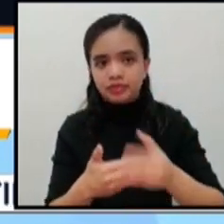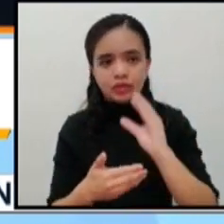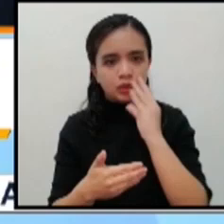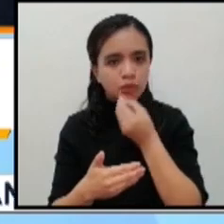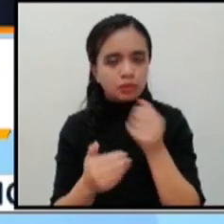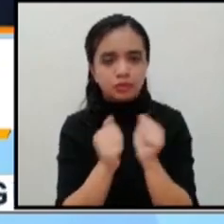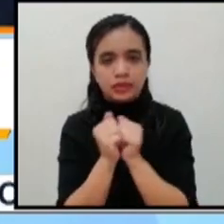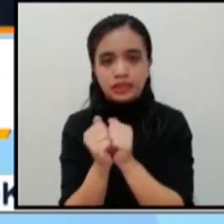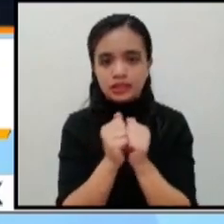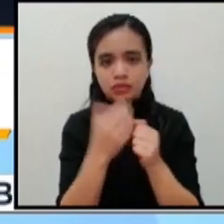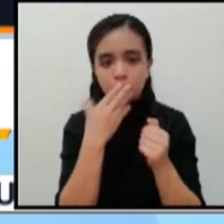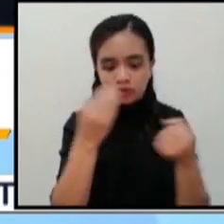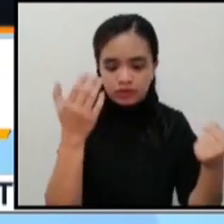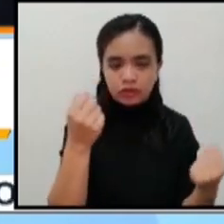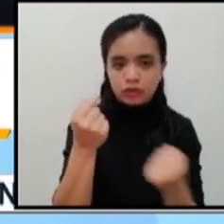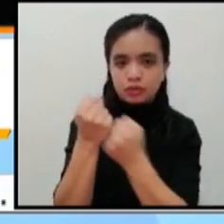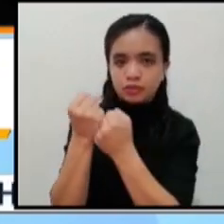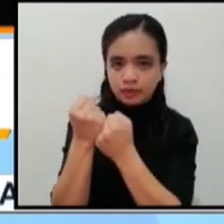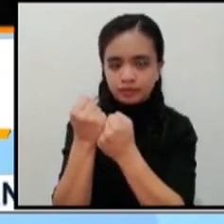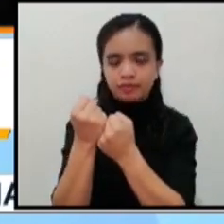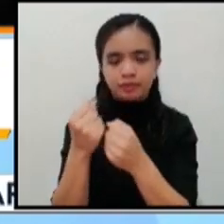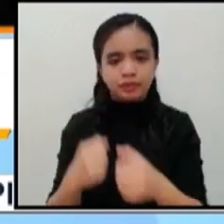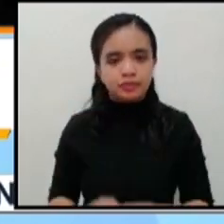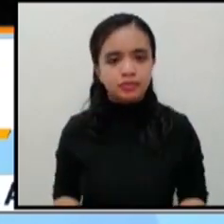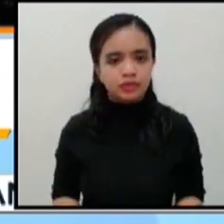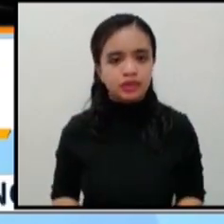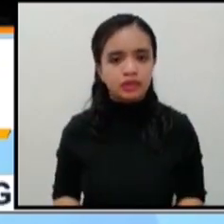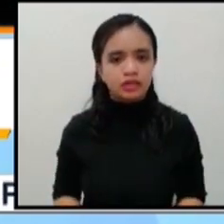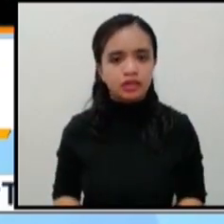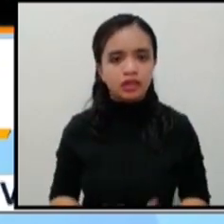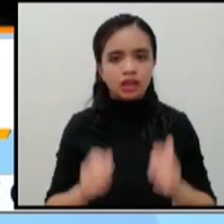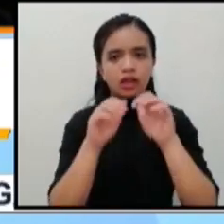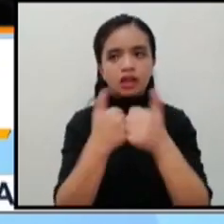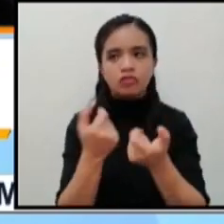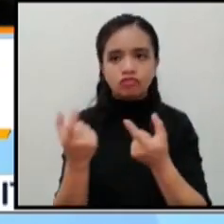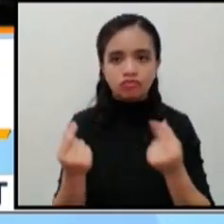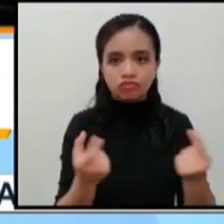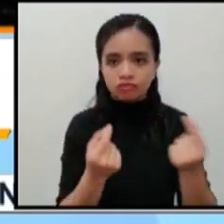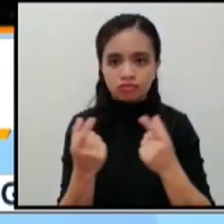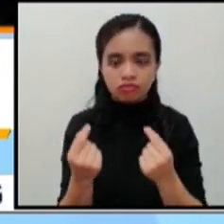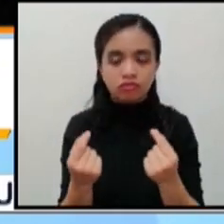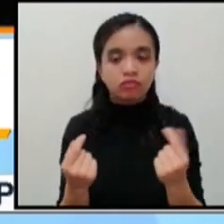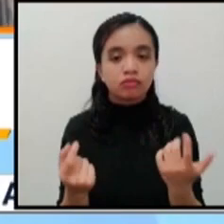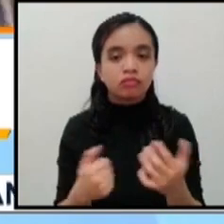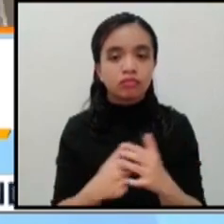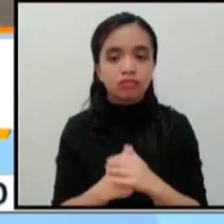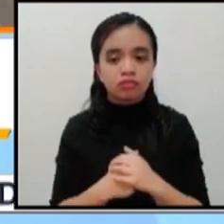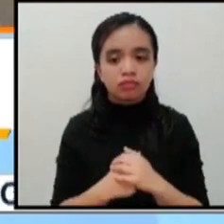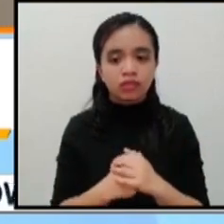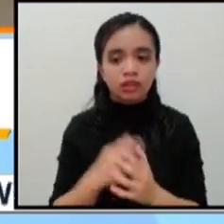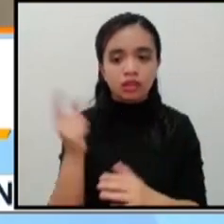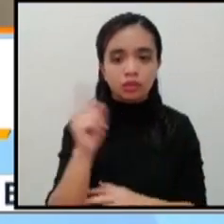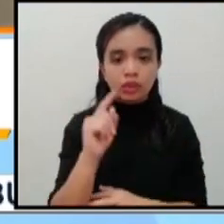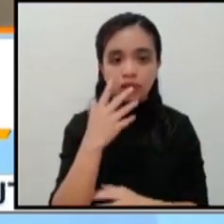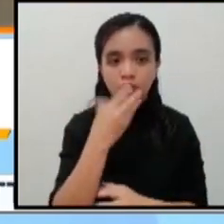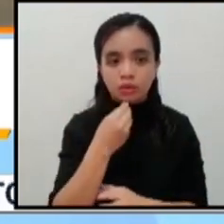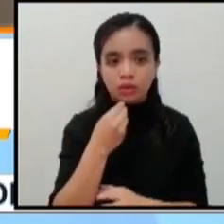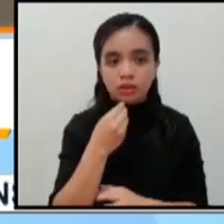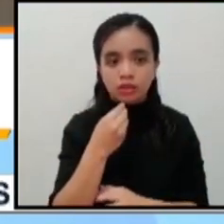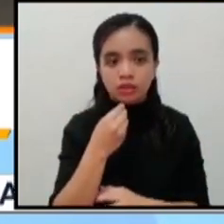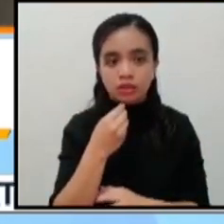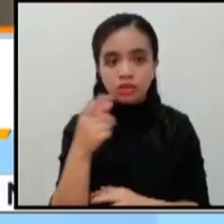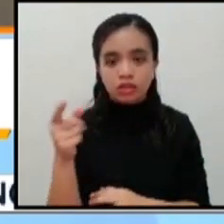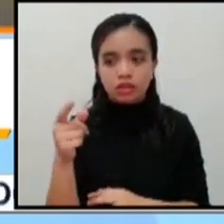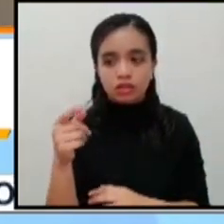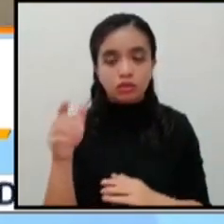iyo, na kung paano mo gagawin. Nanood din po ako ng mga nauna sa akin na gumanap bilang Jesus, kumuha din